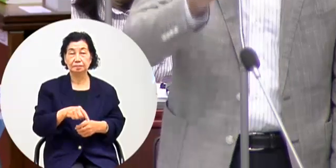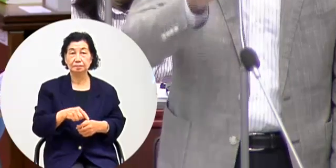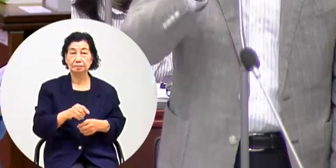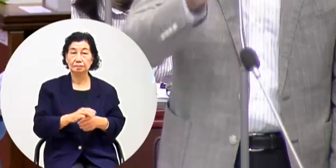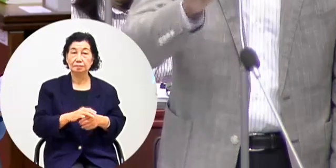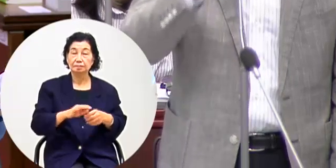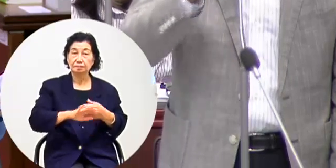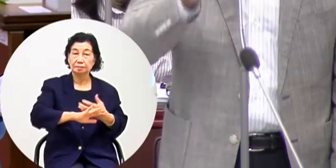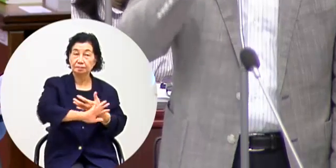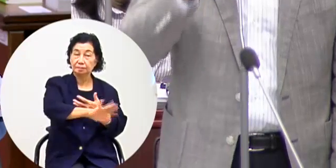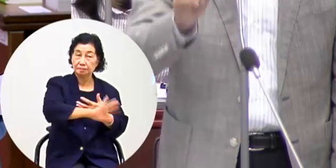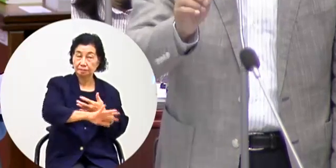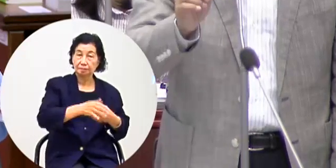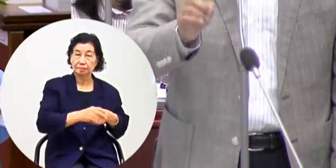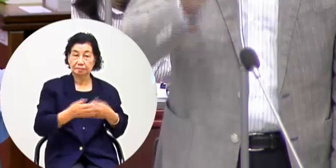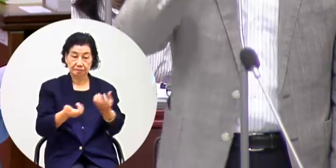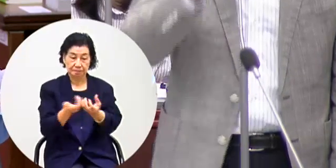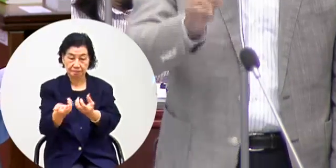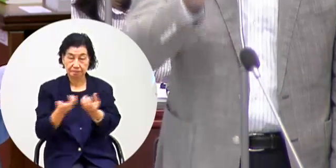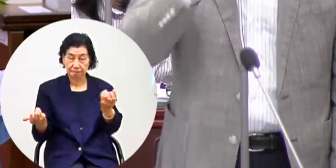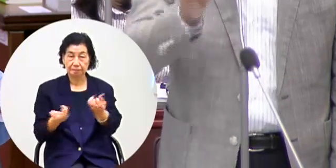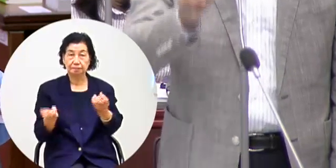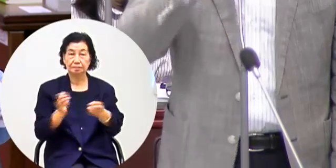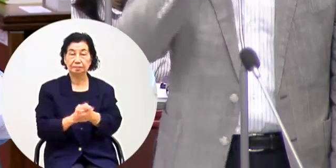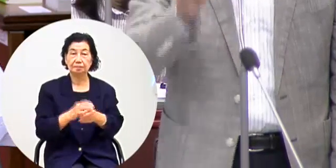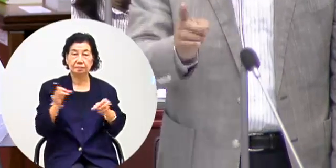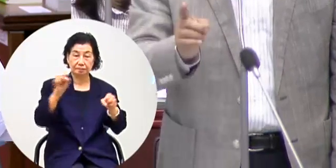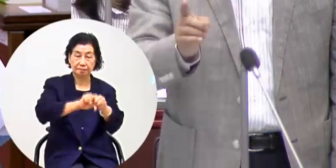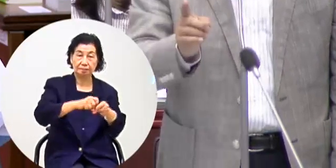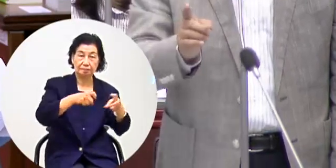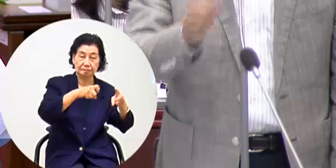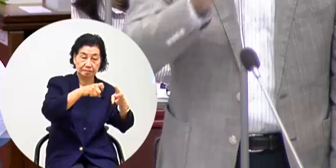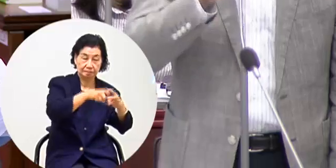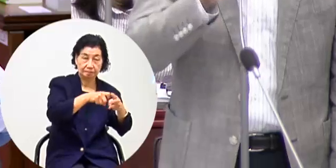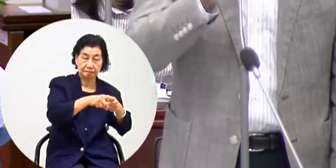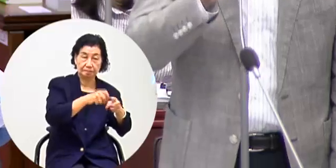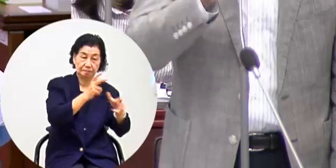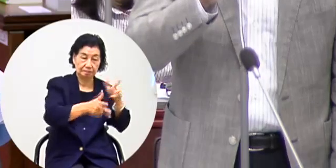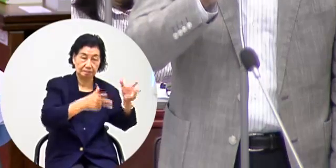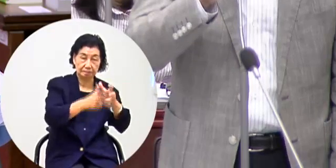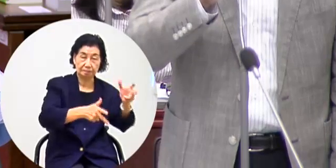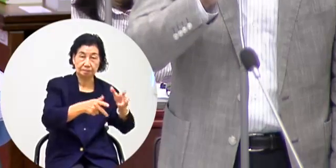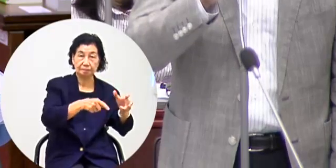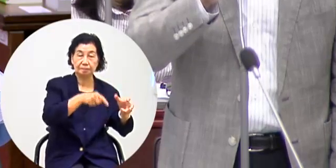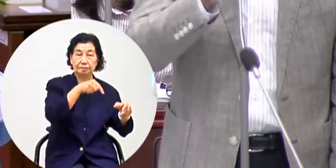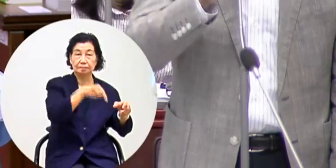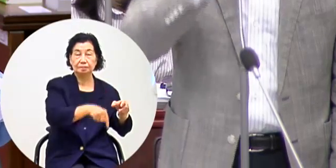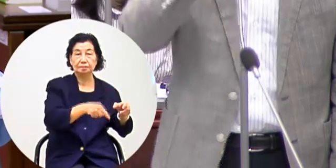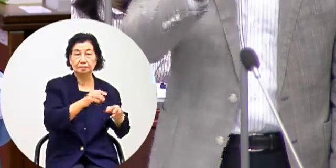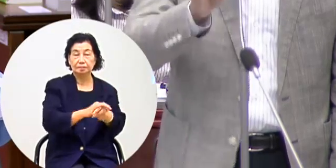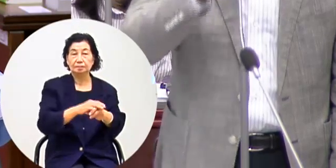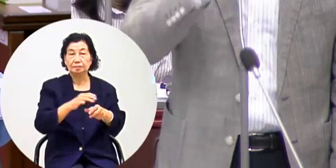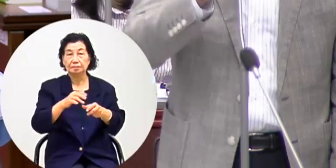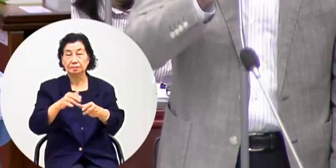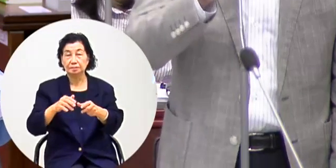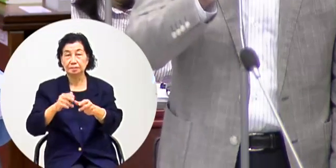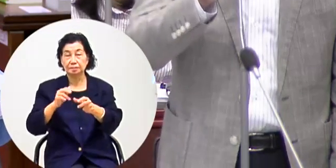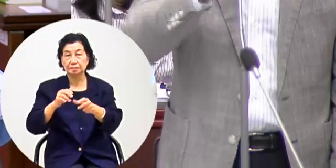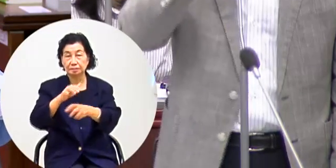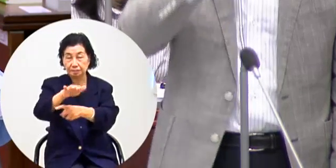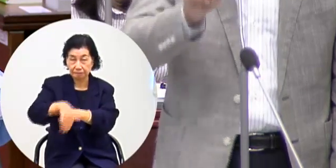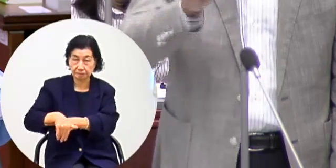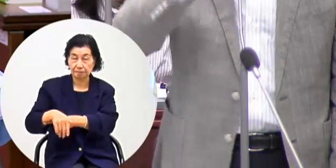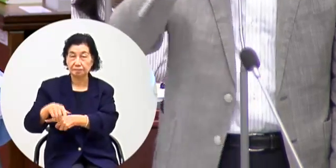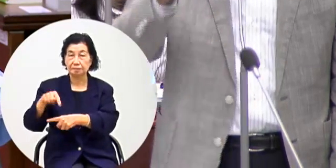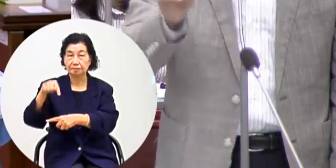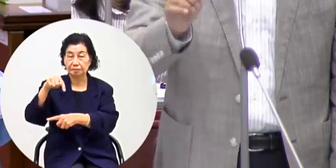是集货厂里面的加工厂， 是 农企使用里面的加工厂， 是，所以这个必须要说清楚哦。 对，所以说五点三万公